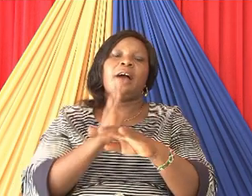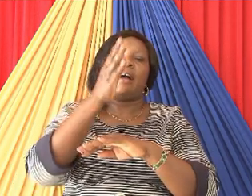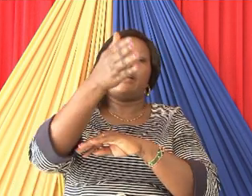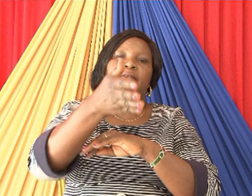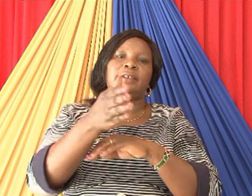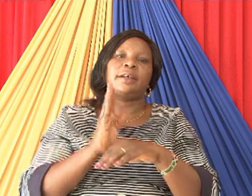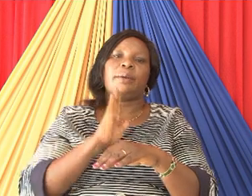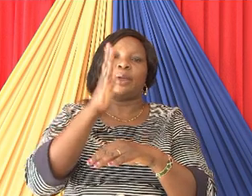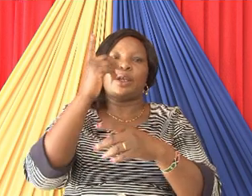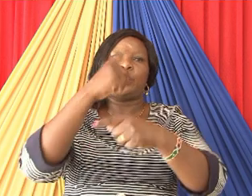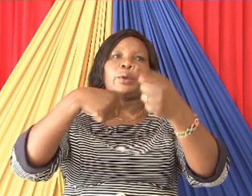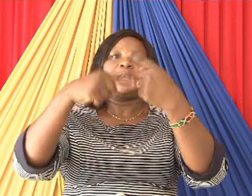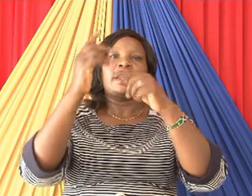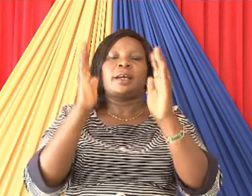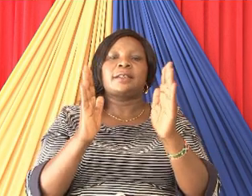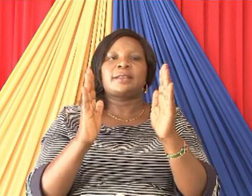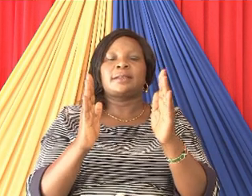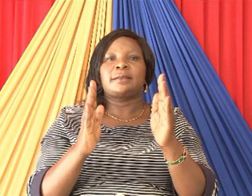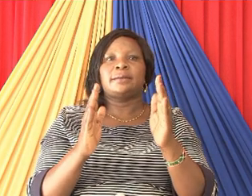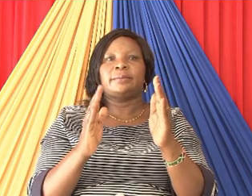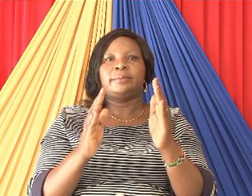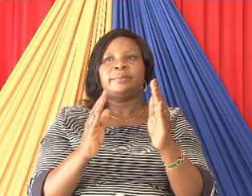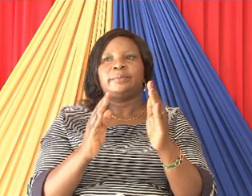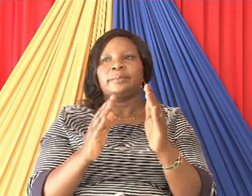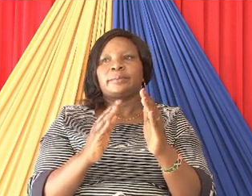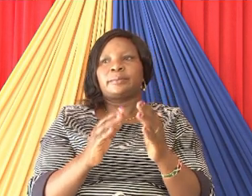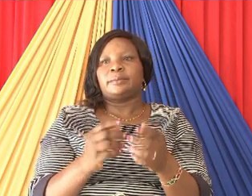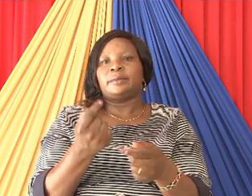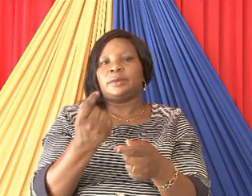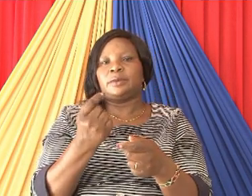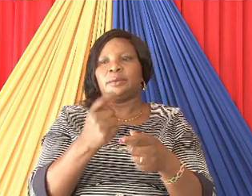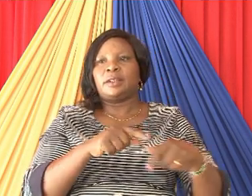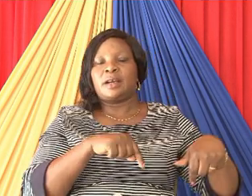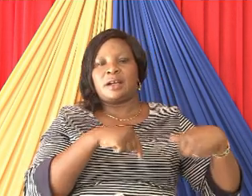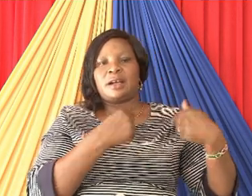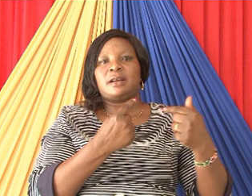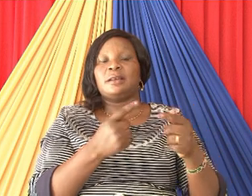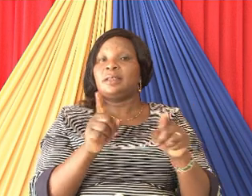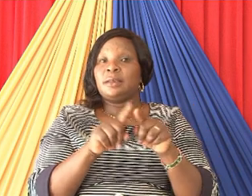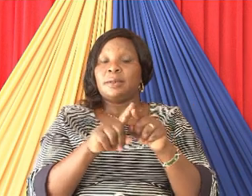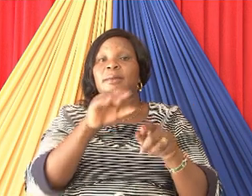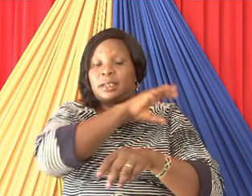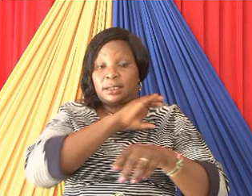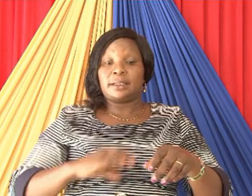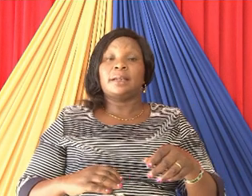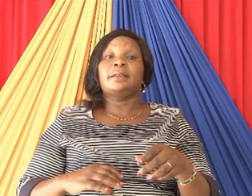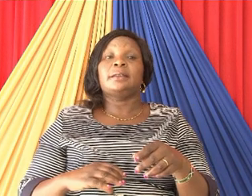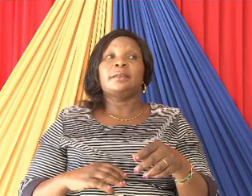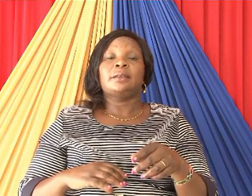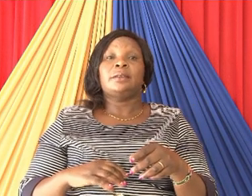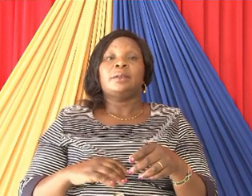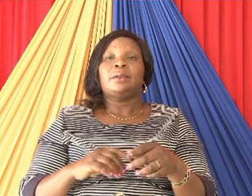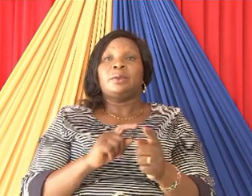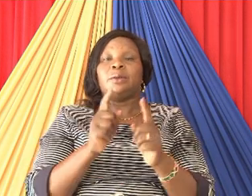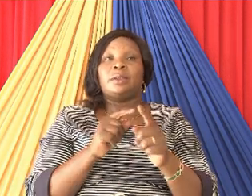ni washindi. Shallow heart. Na kuna Wakristo wa aina hiyo, that when they go through hardships, they